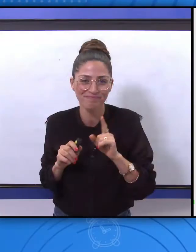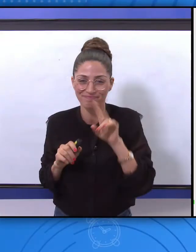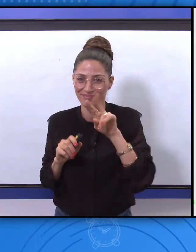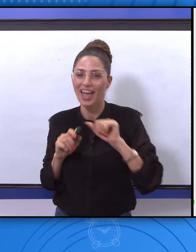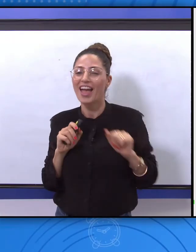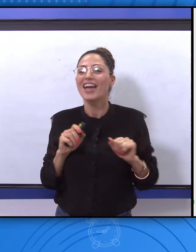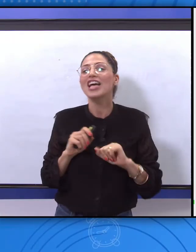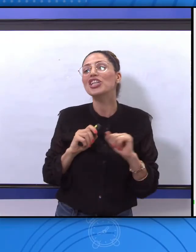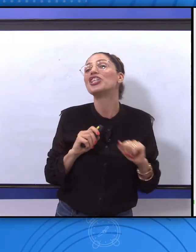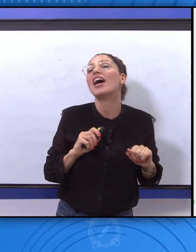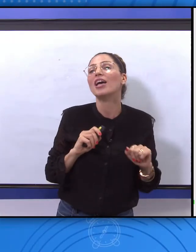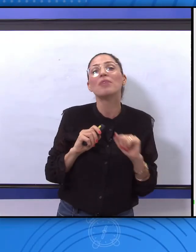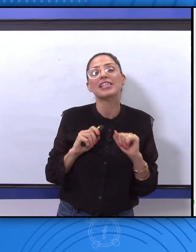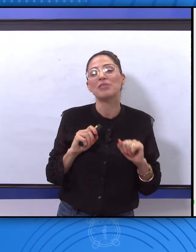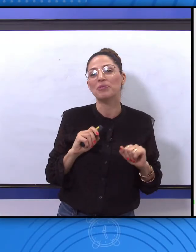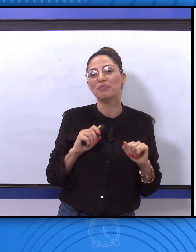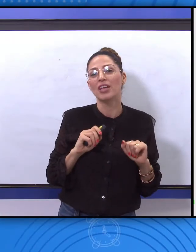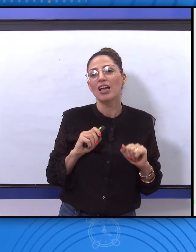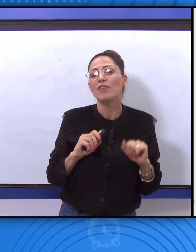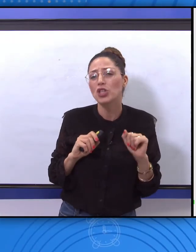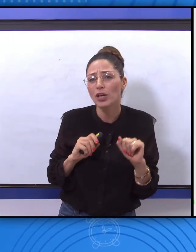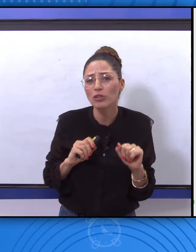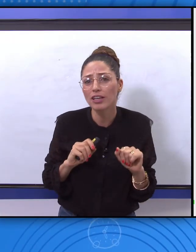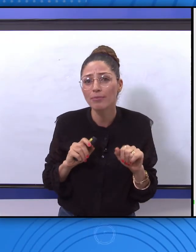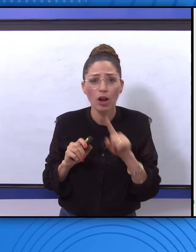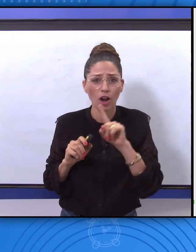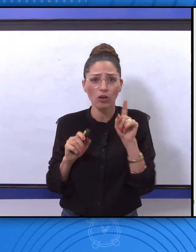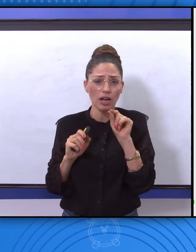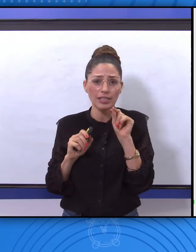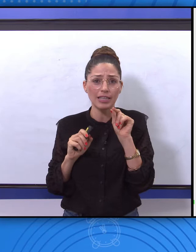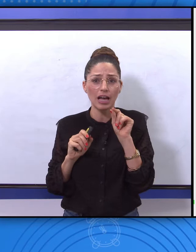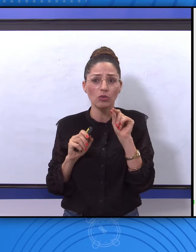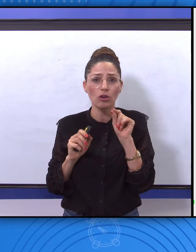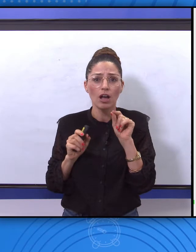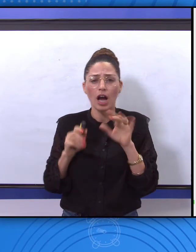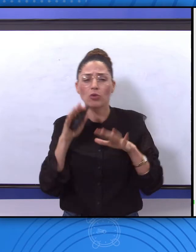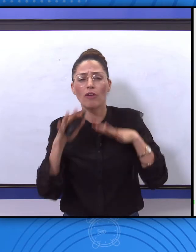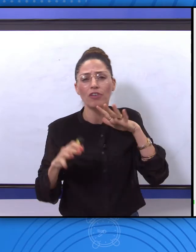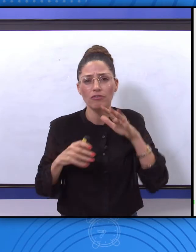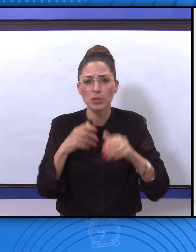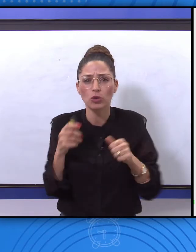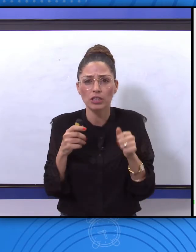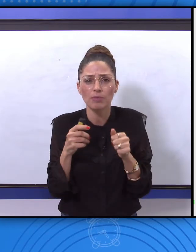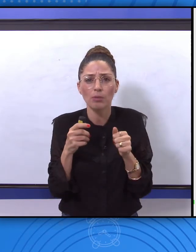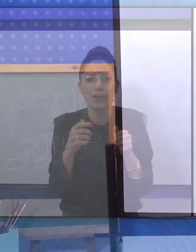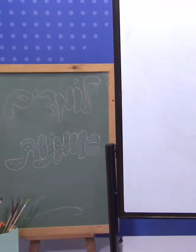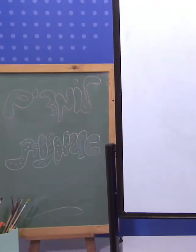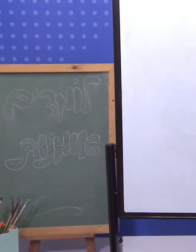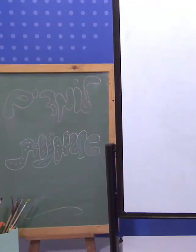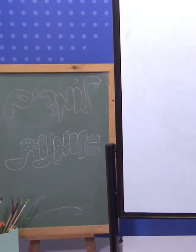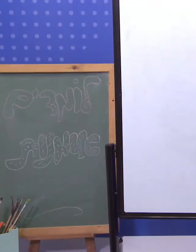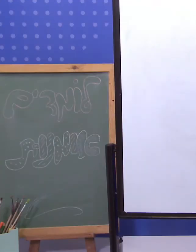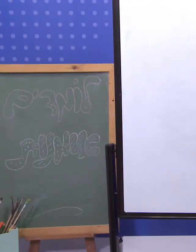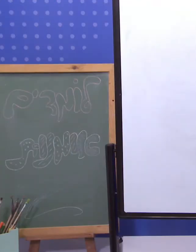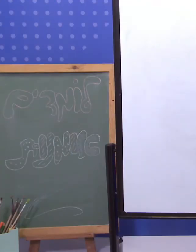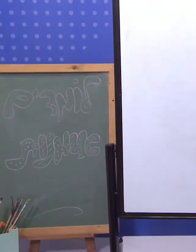מבטיחים? יש לי שני אחים מקסימים. וכשהיינו קטנים, לא כל כך הסתדרנו. היינו רבים ומתקוטטים הרבה.